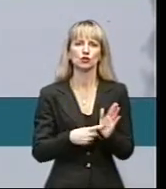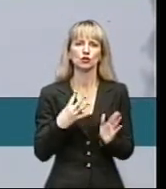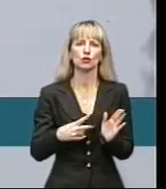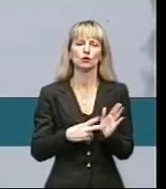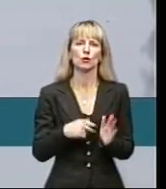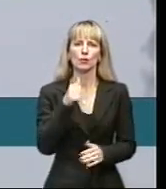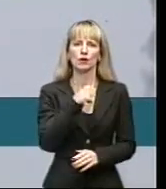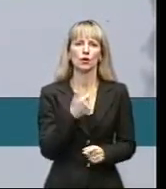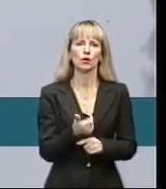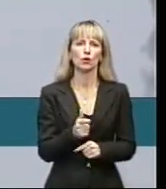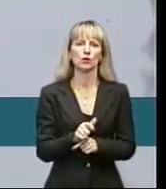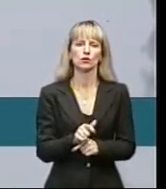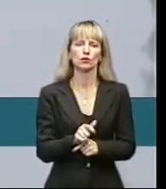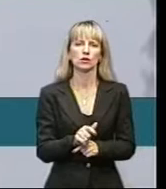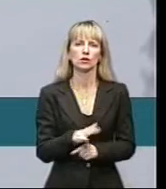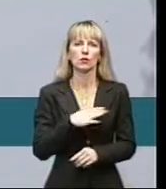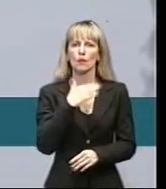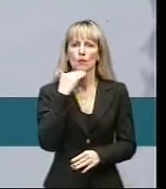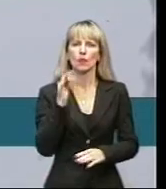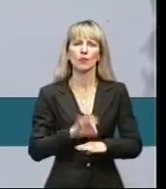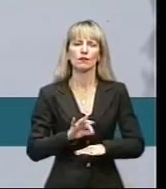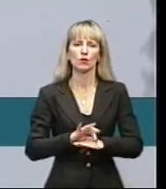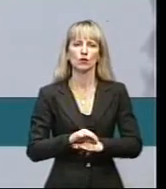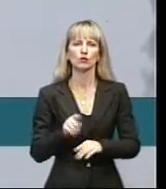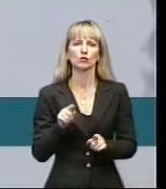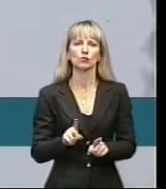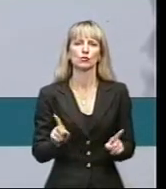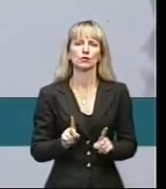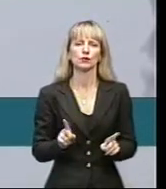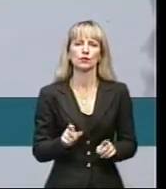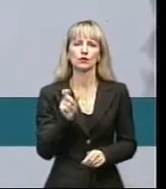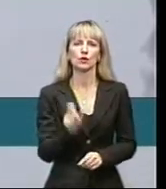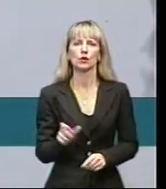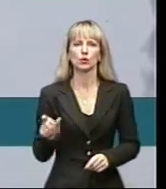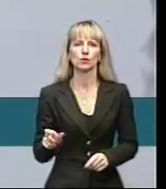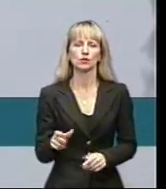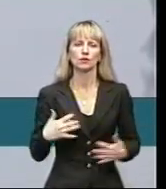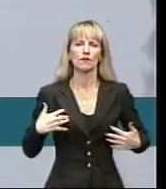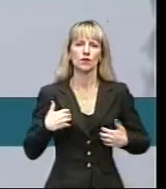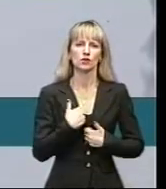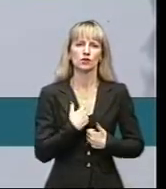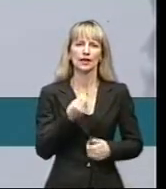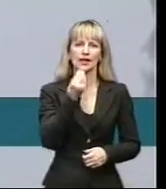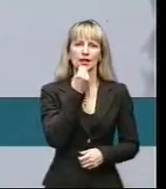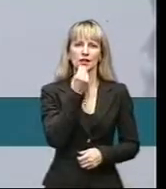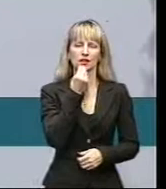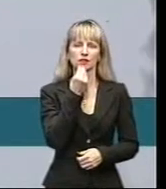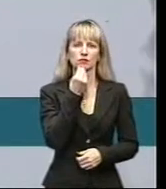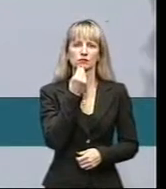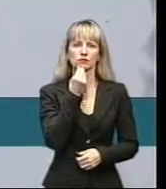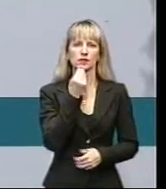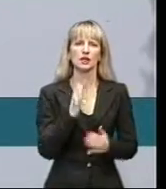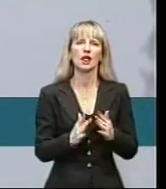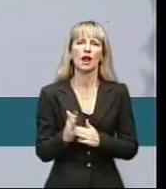дуже відзначився у захворюваннях, тому що люди у відчаї їли